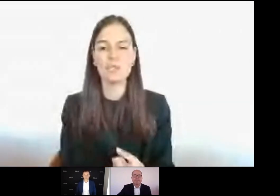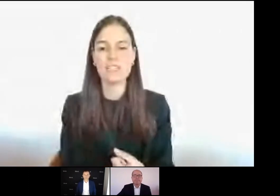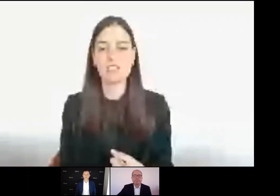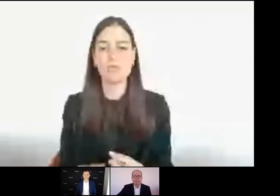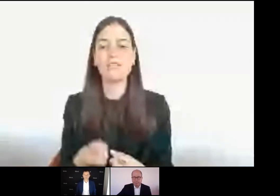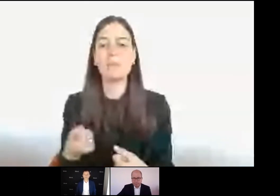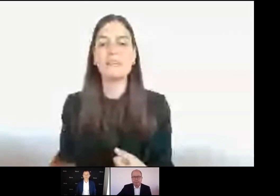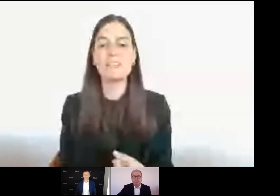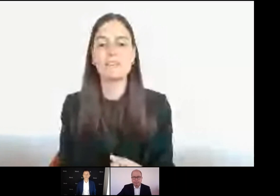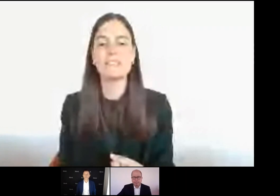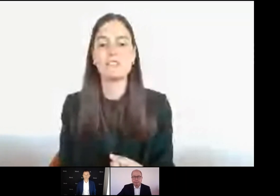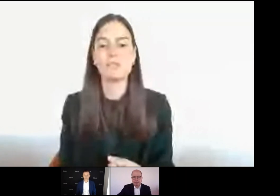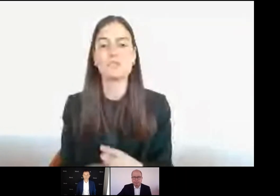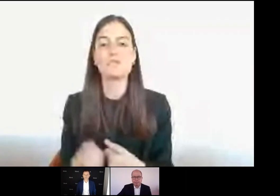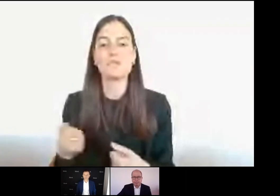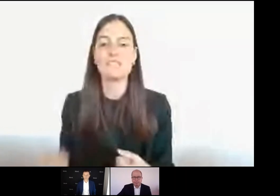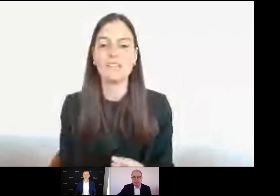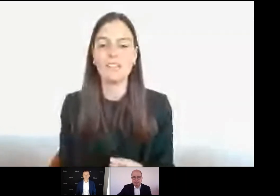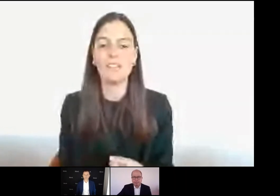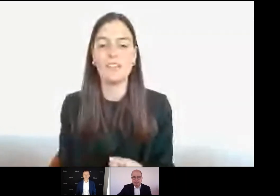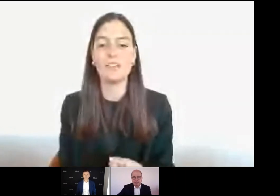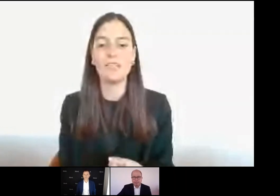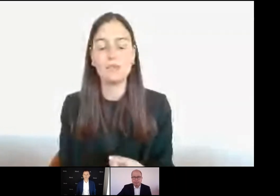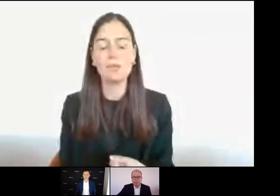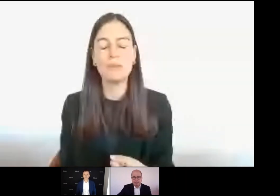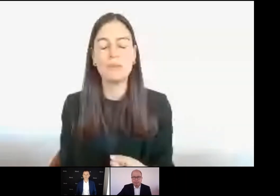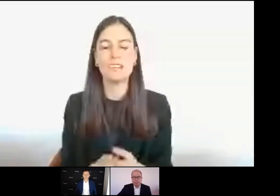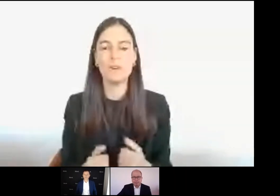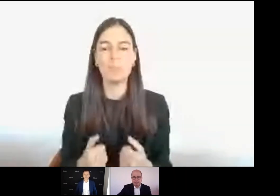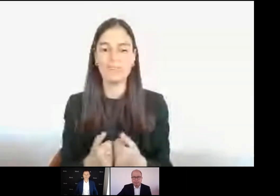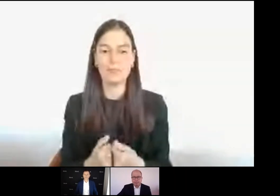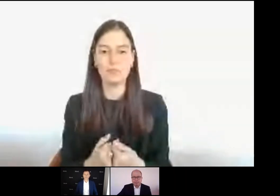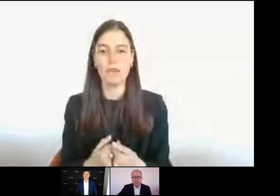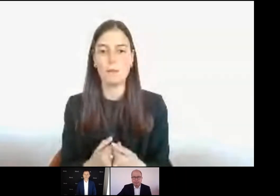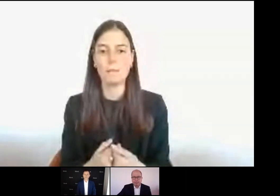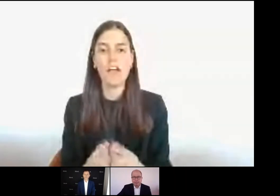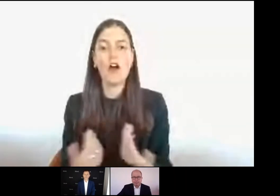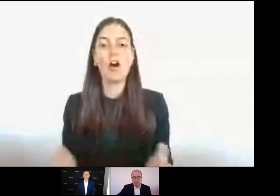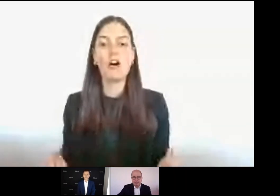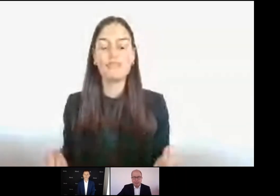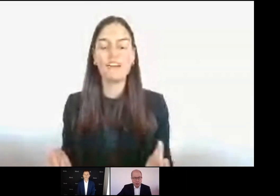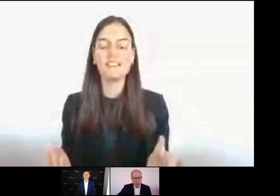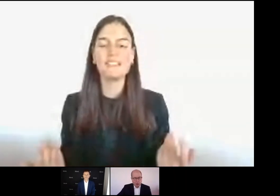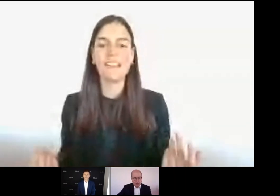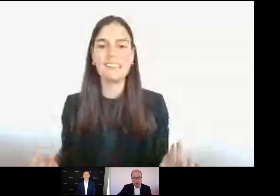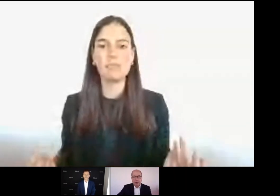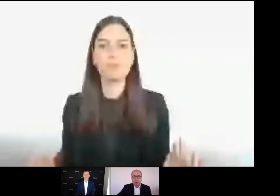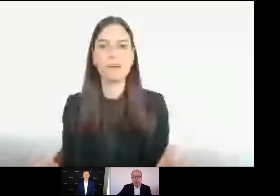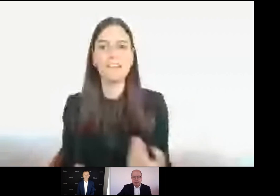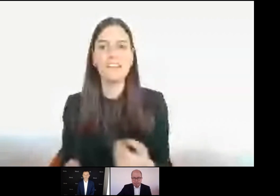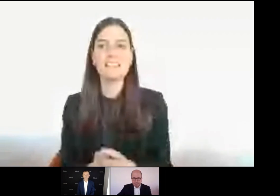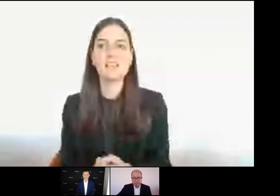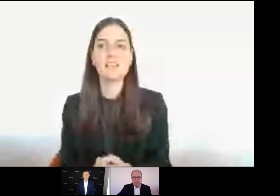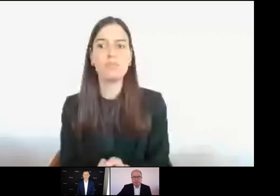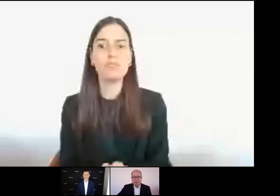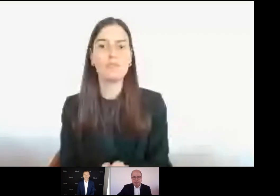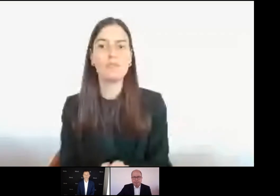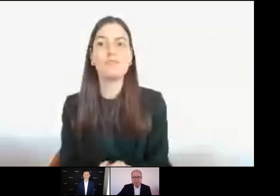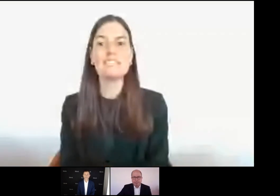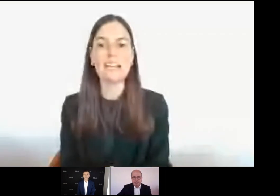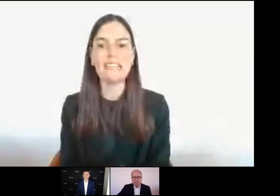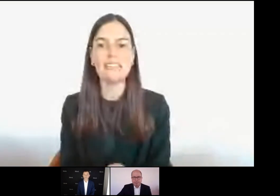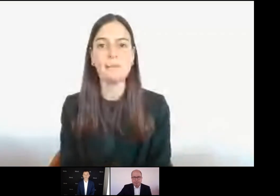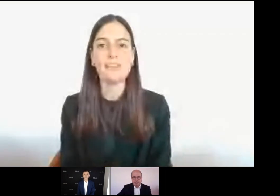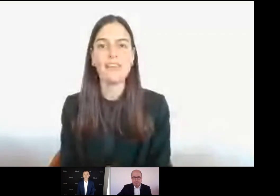de cette gestion et des prises de décision sur cet immobilier patrimonial. Enfin, dernier point, c'est un point